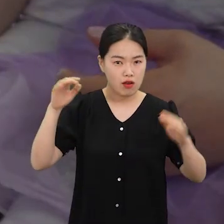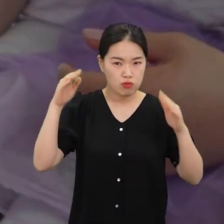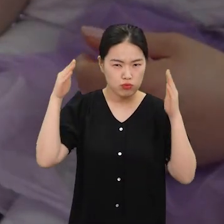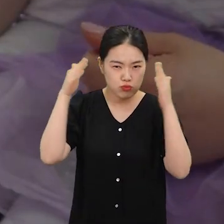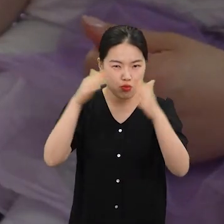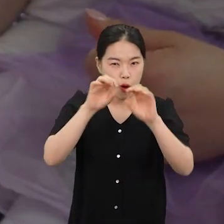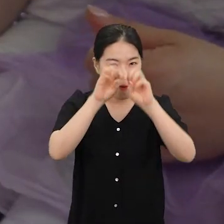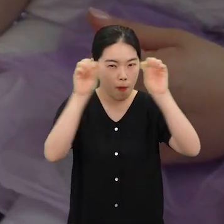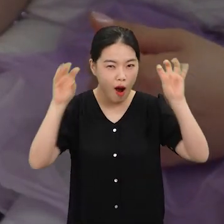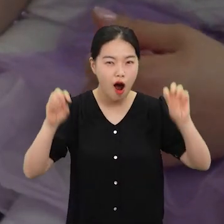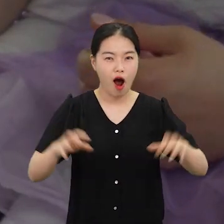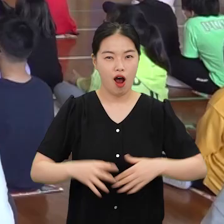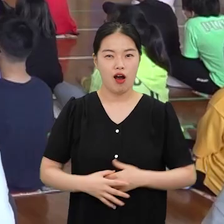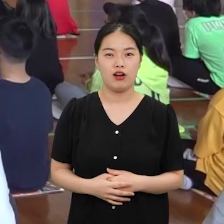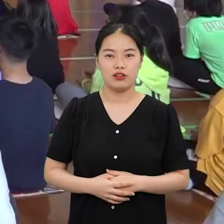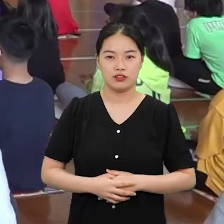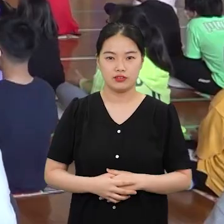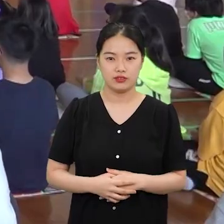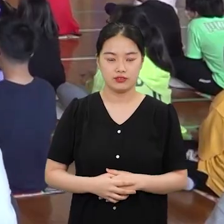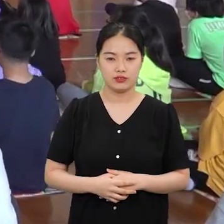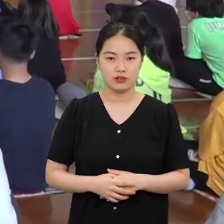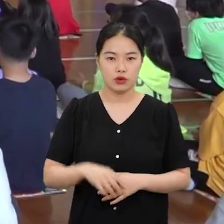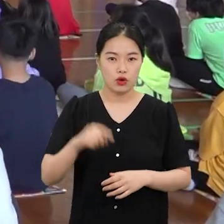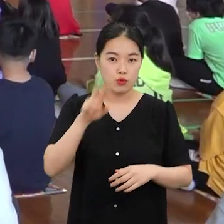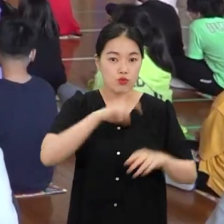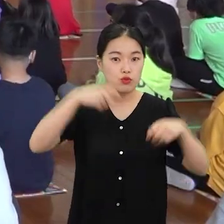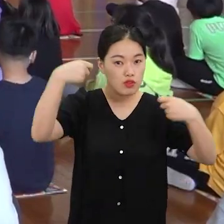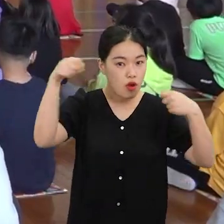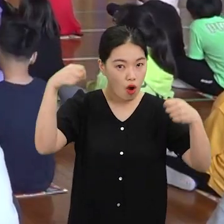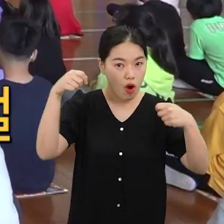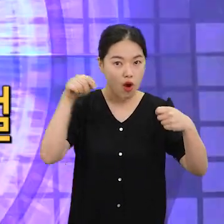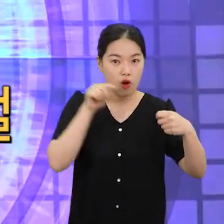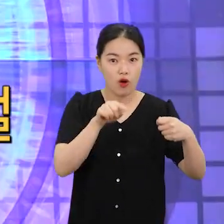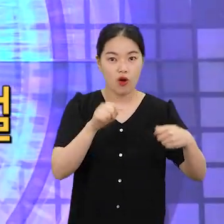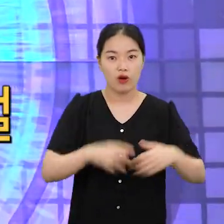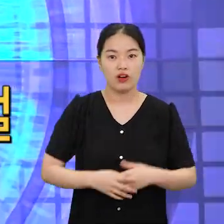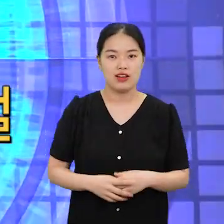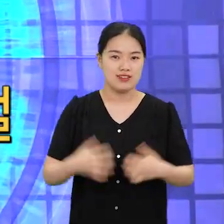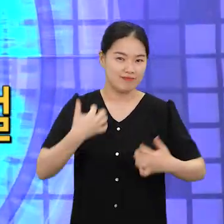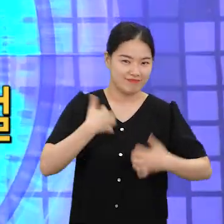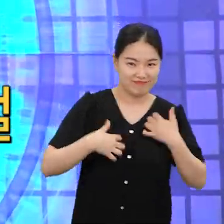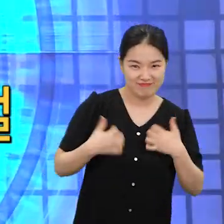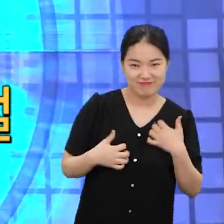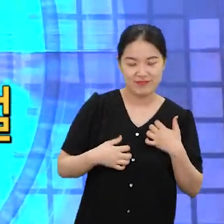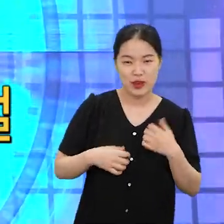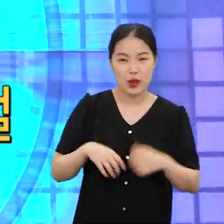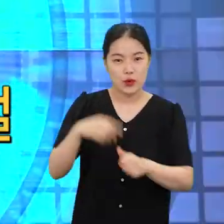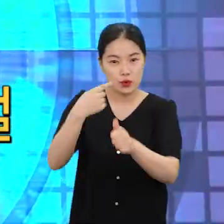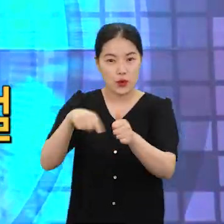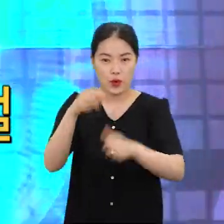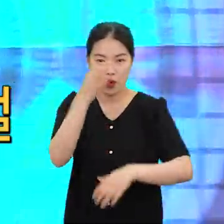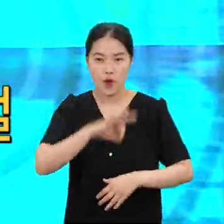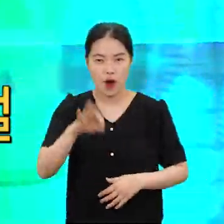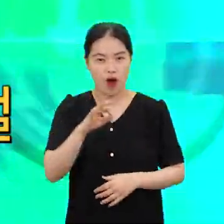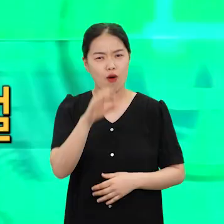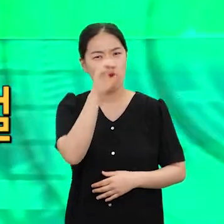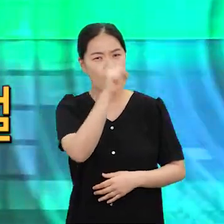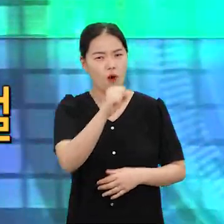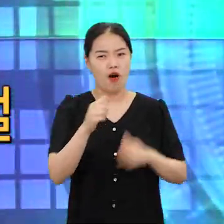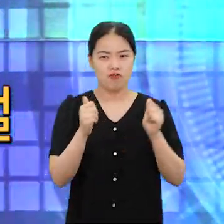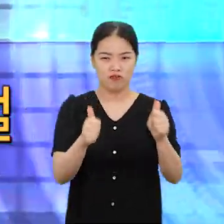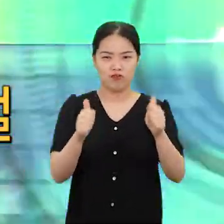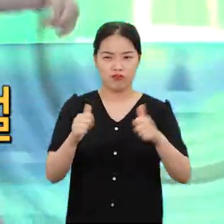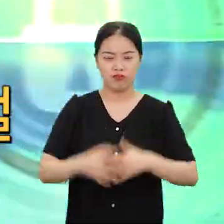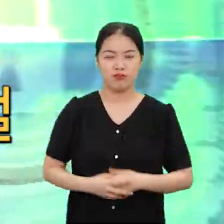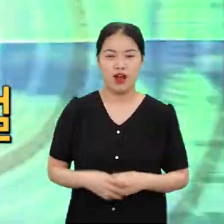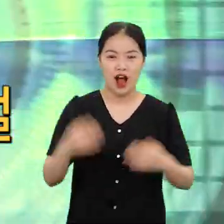하는 눈치죠. 이게 웬 뮤지컬이냐고요? 재미 만점, 교육 효과는 만만점인